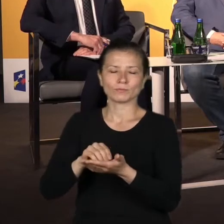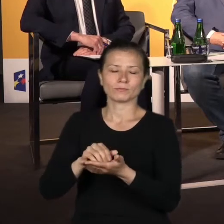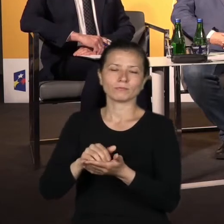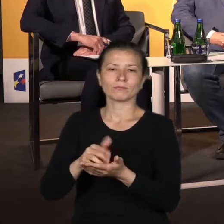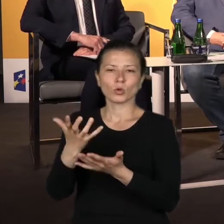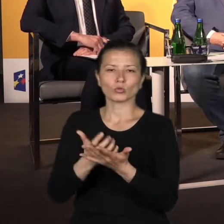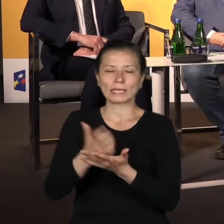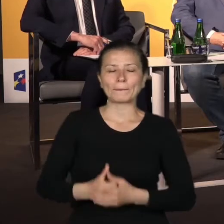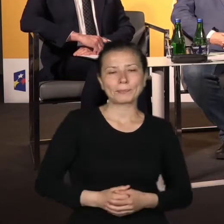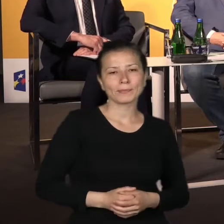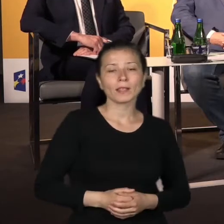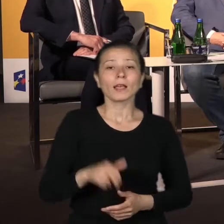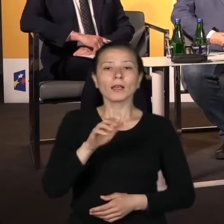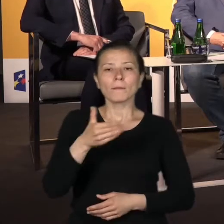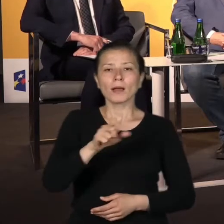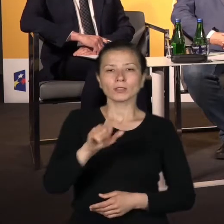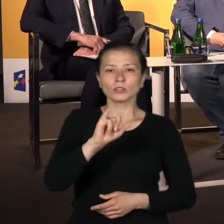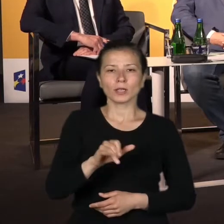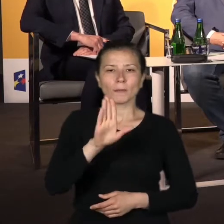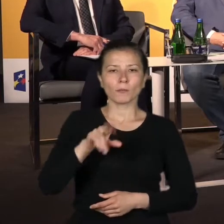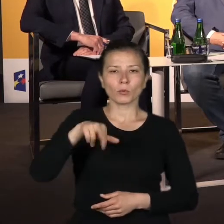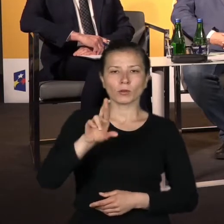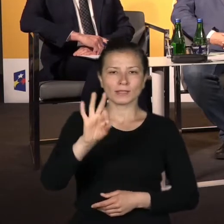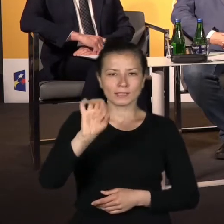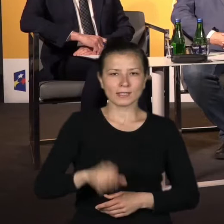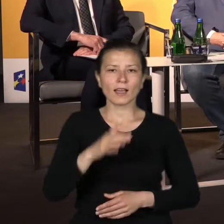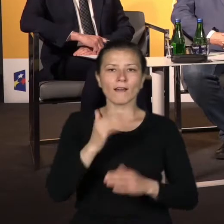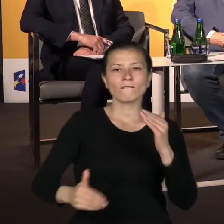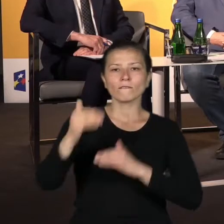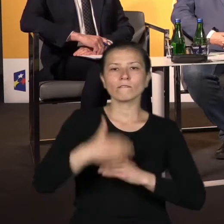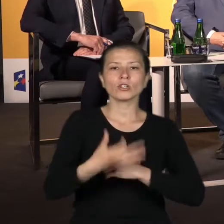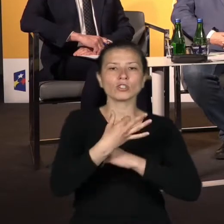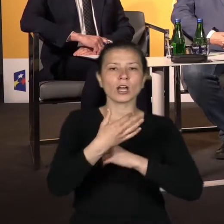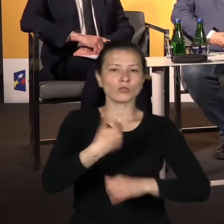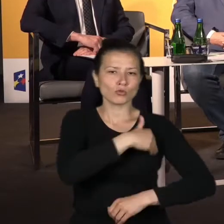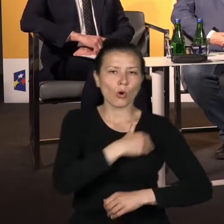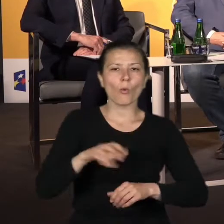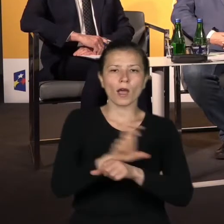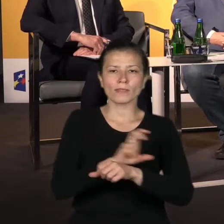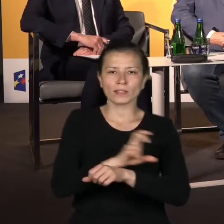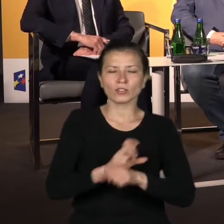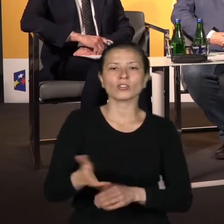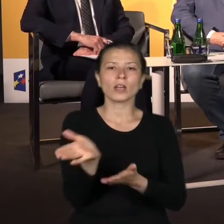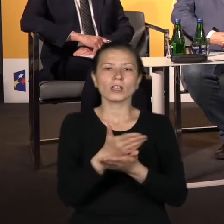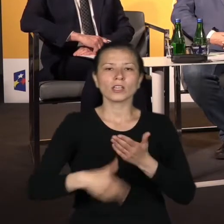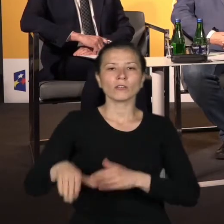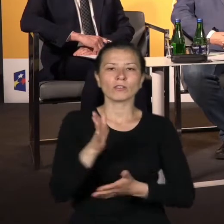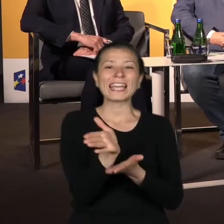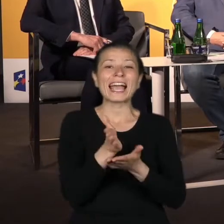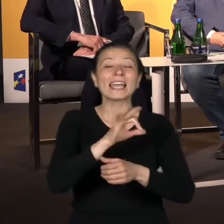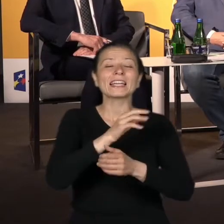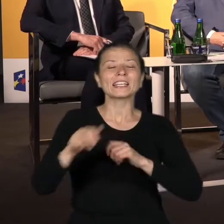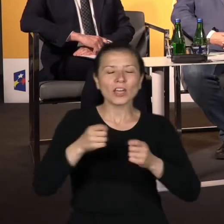Są z nami pan profesor Maciej Borsa z Wyższej Szkoły Technicznej w Katowicach, kierownik Katedry Gospodarki